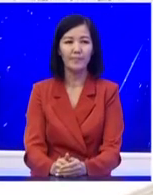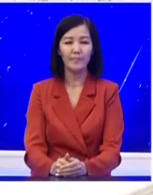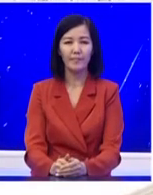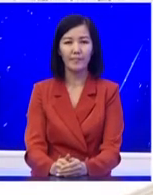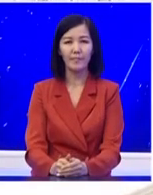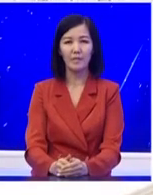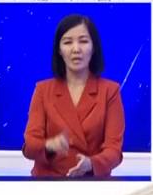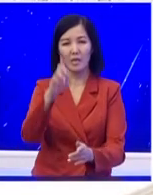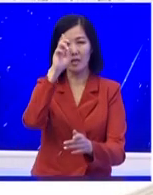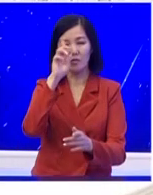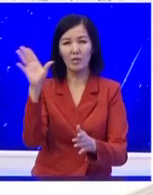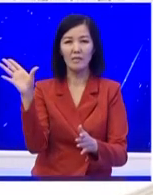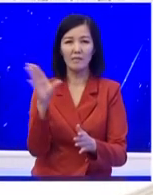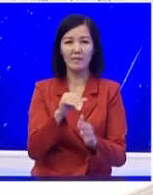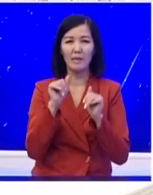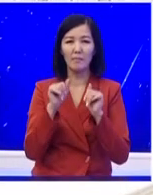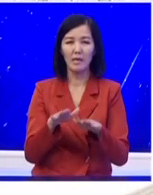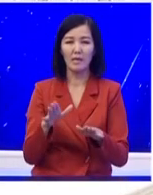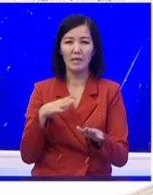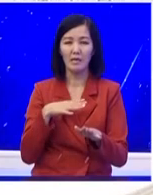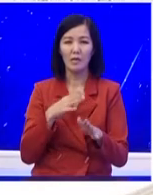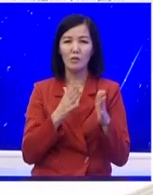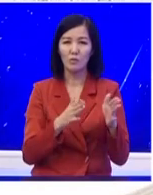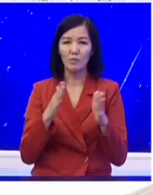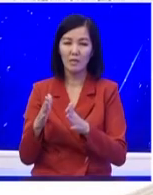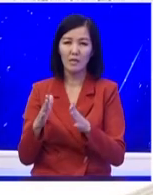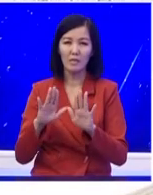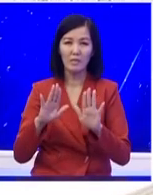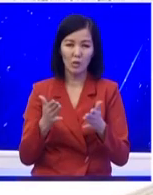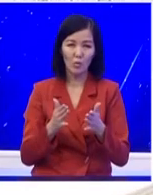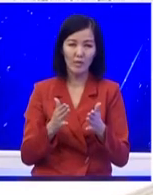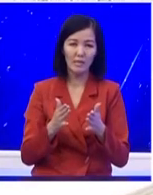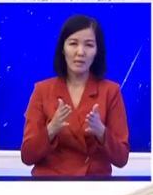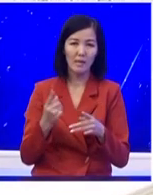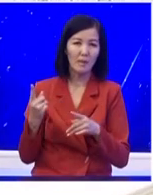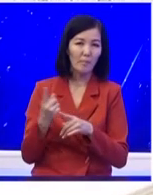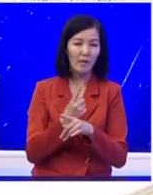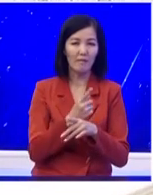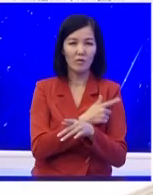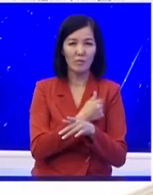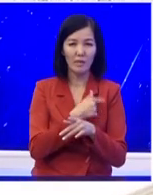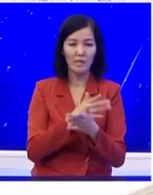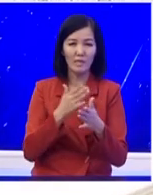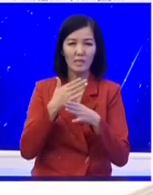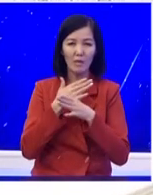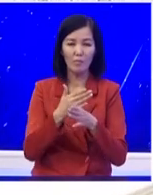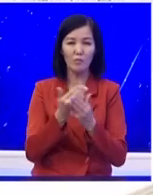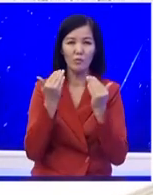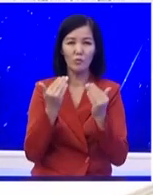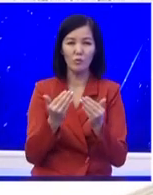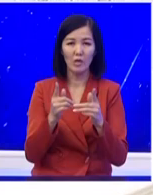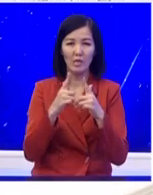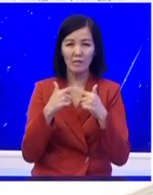Государство принимает все меры для стабилизации ситуации. Укрепляется первичная медицинская помощь. Уже